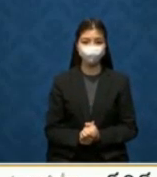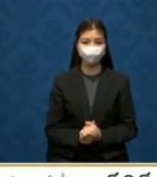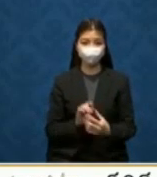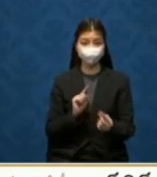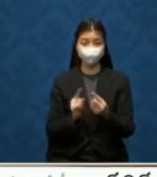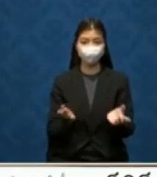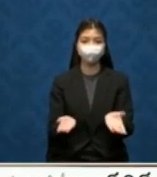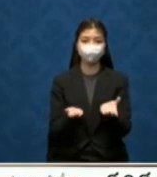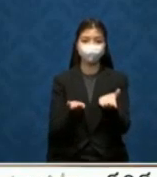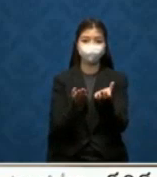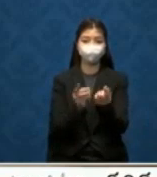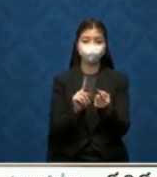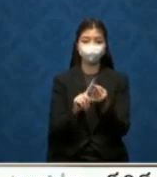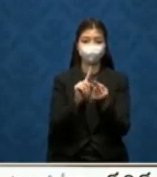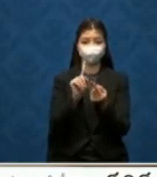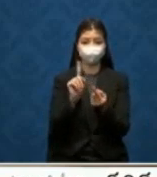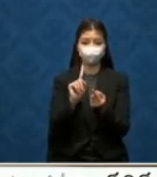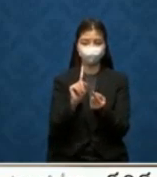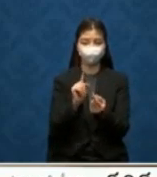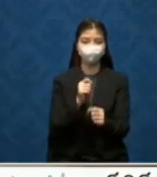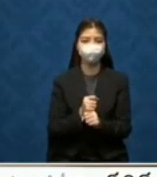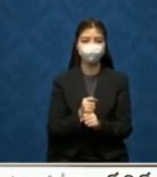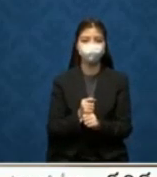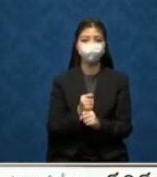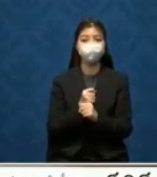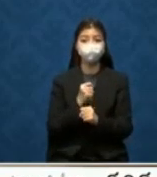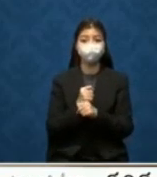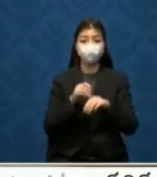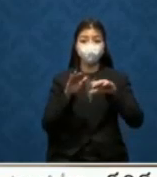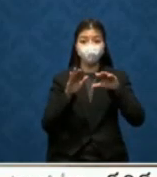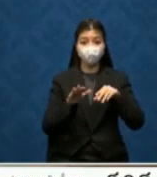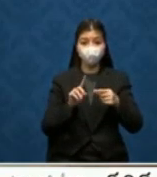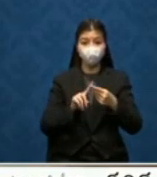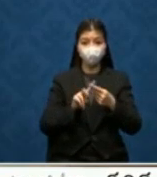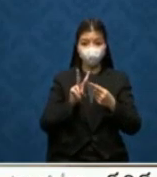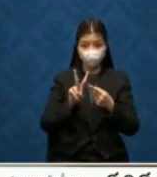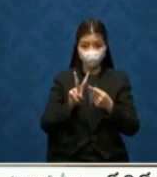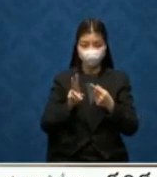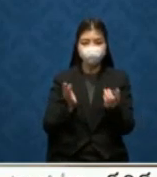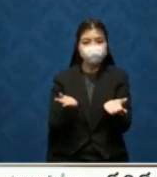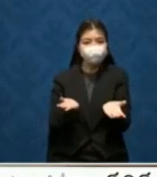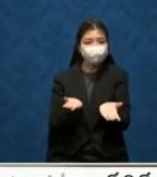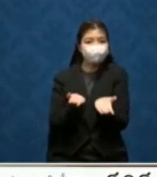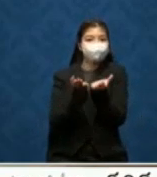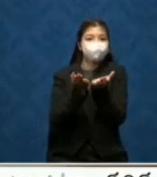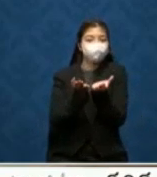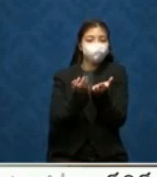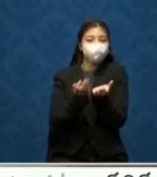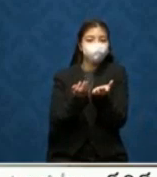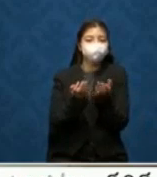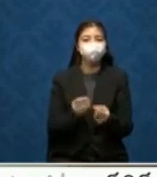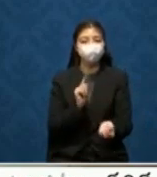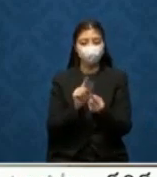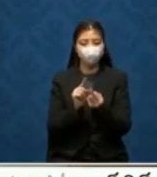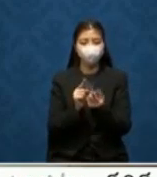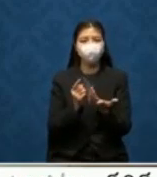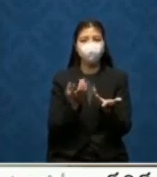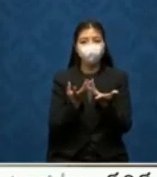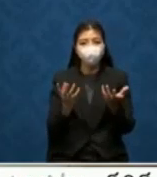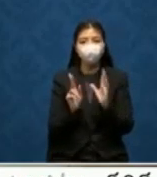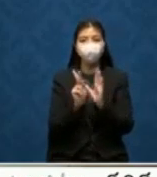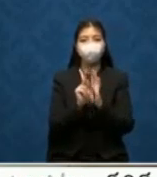เสริมข้อแรกคือการด้อย่าเรื่องที่ 2คือการเอื้อส่งเสริมสิ่งที่เป็นอบายมุขและ